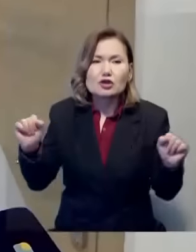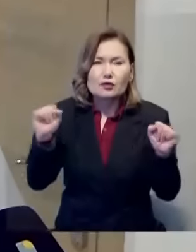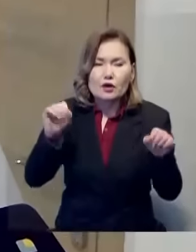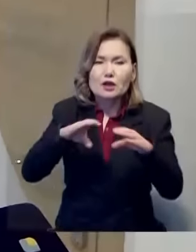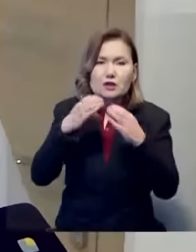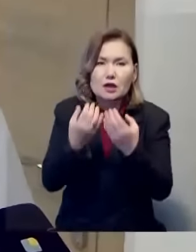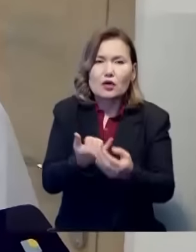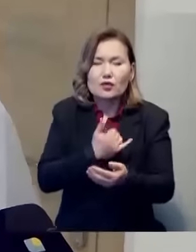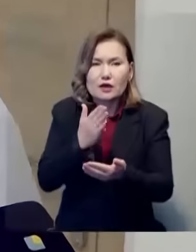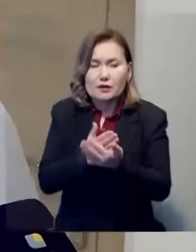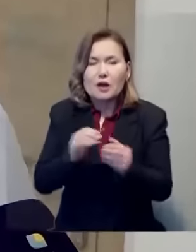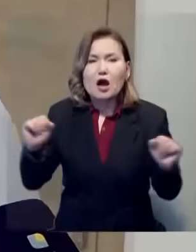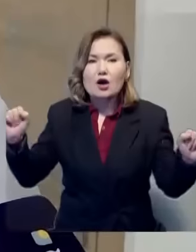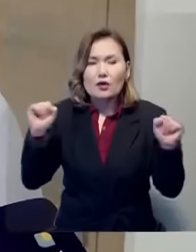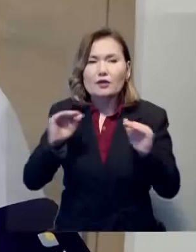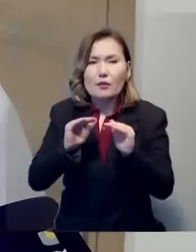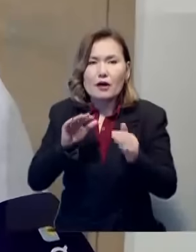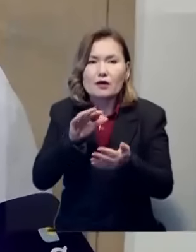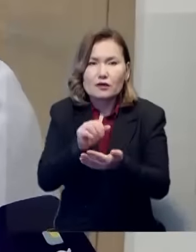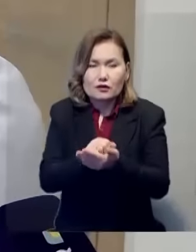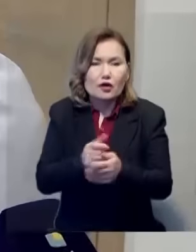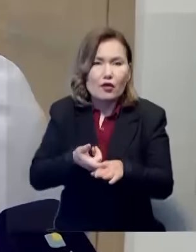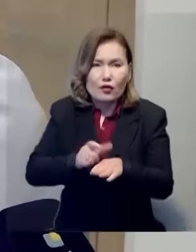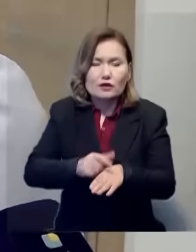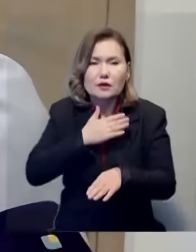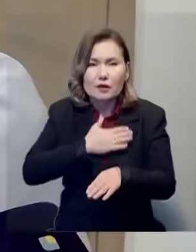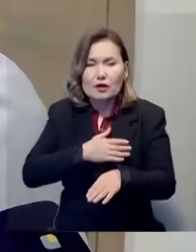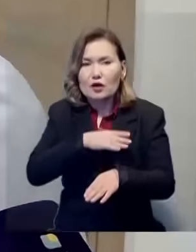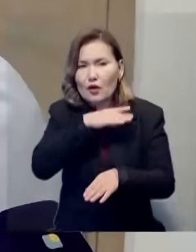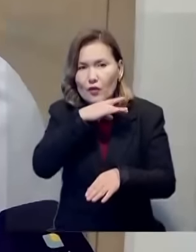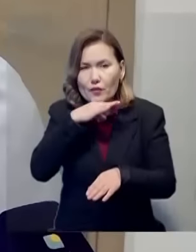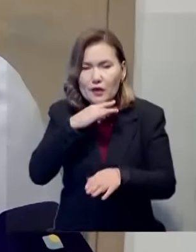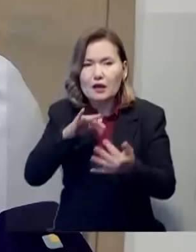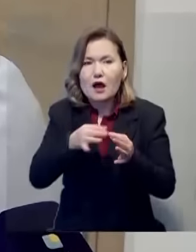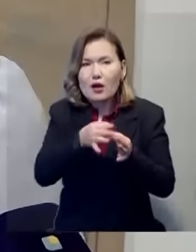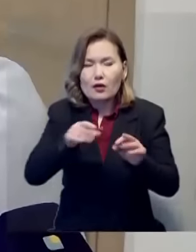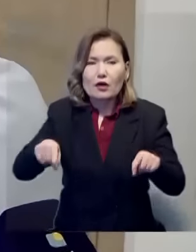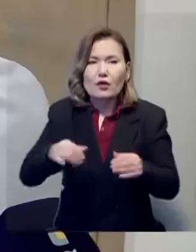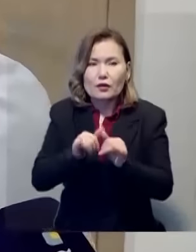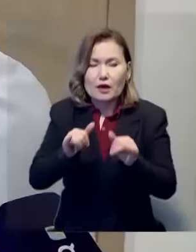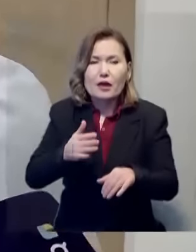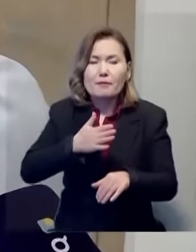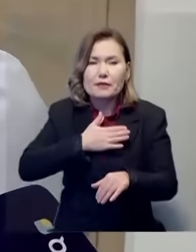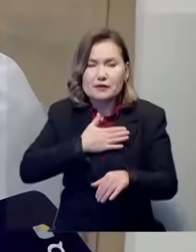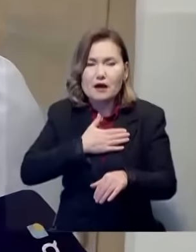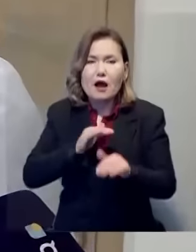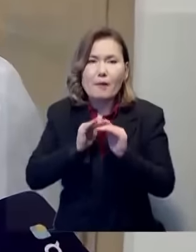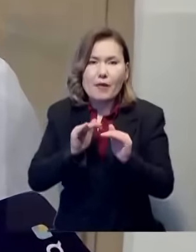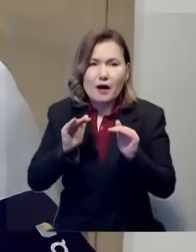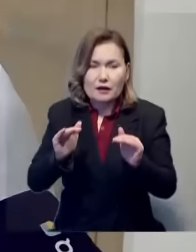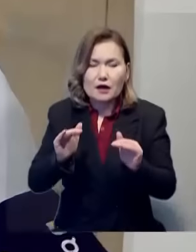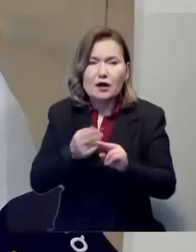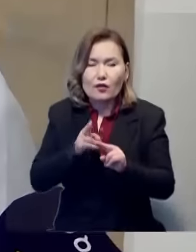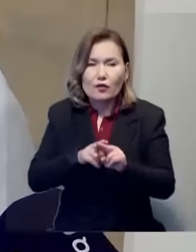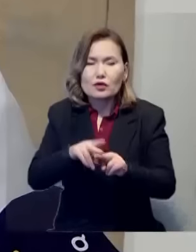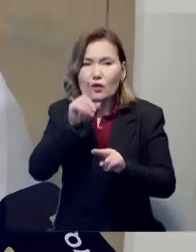залы бар, біздің балдарда спорт зал деген бір болмаған, өте қуанышты жағдай. Өзім ойлайтынмын, осы біздің балалар шағын жерде тұрып, аз